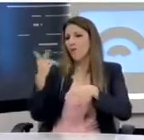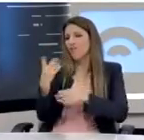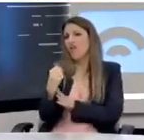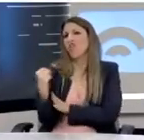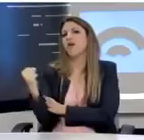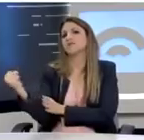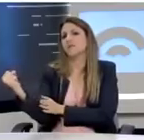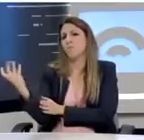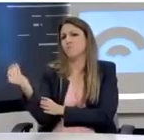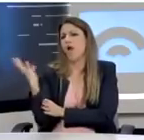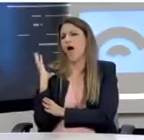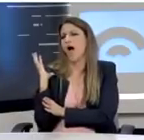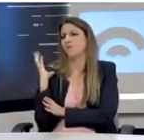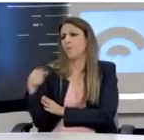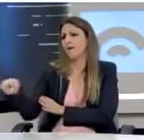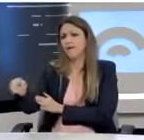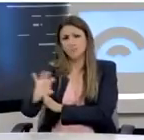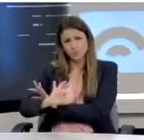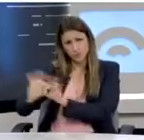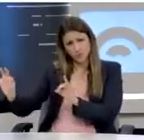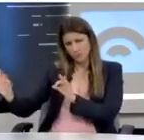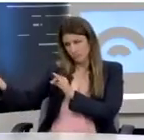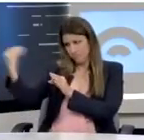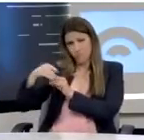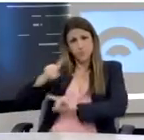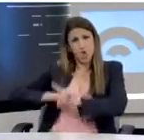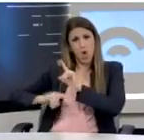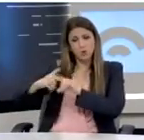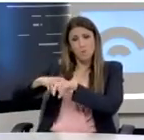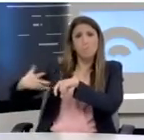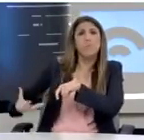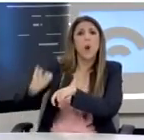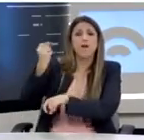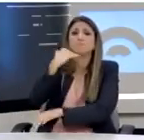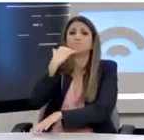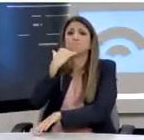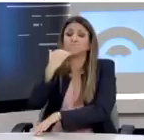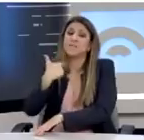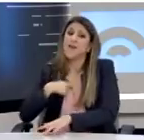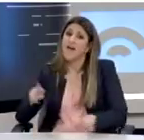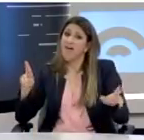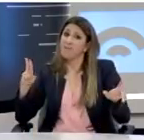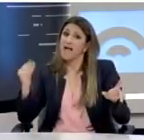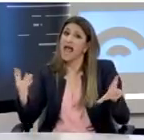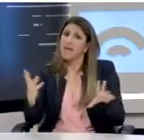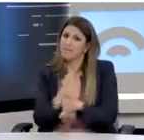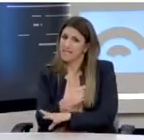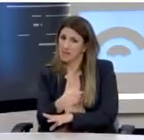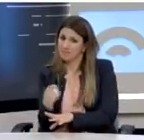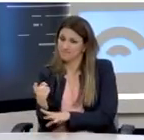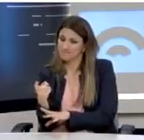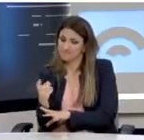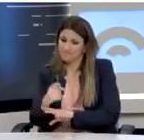μεγάλος συνωστισμός και δεν μπορείτε να χωρέσετε στο ποιος θα πάρει το καλύτερο διαμέρισμα. Σας εύχομαι καλή τύχη.